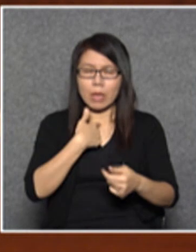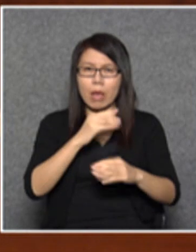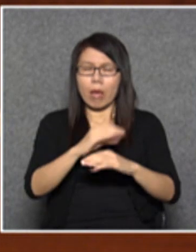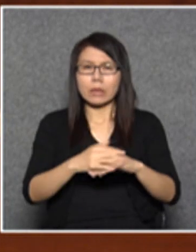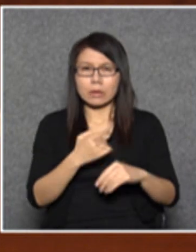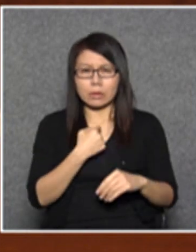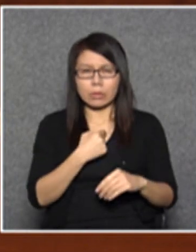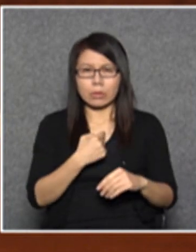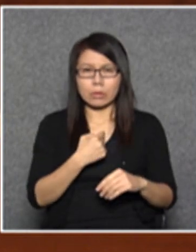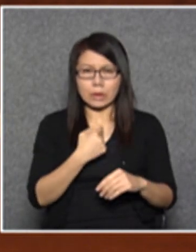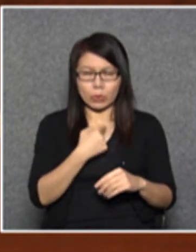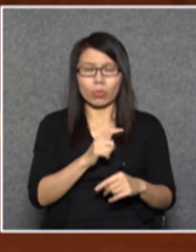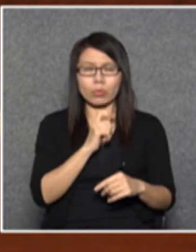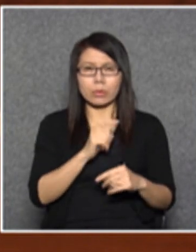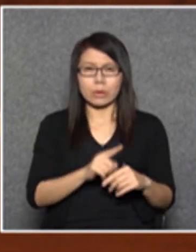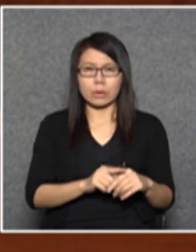希望盡量咧係能夠